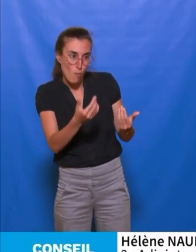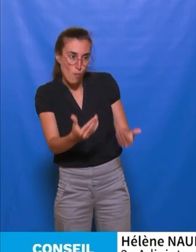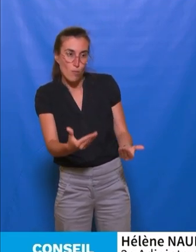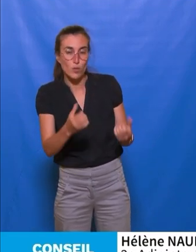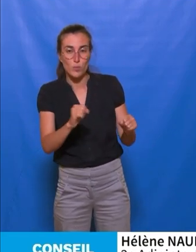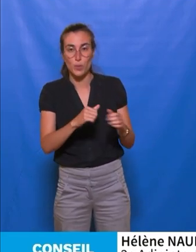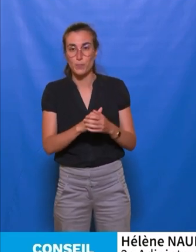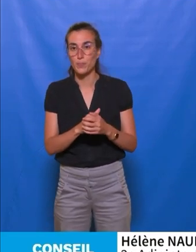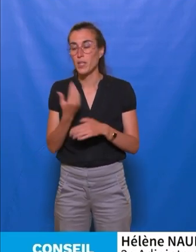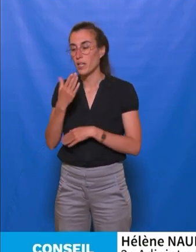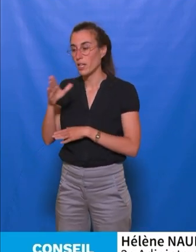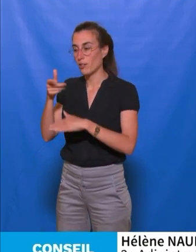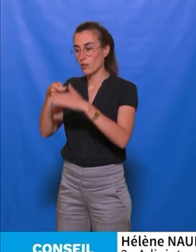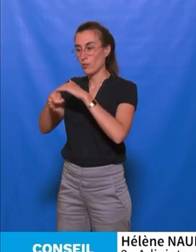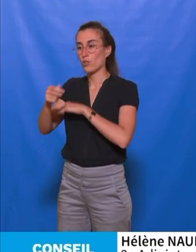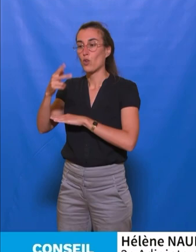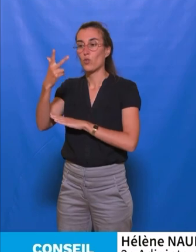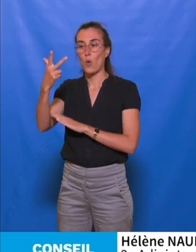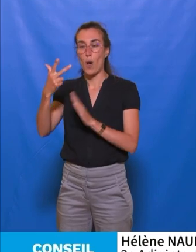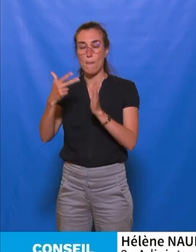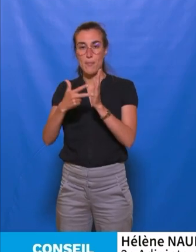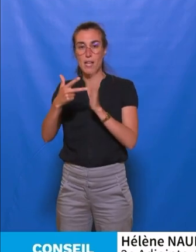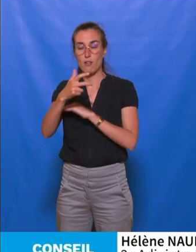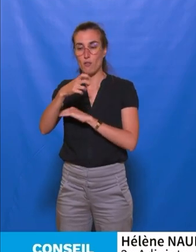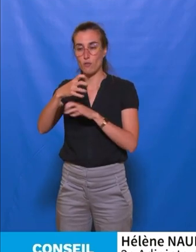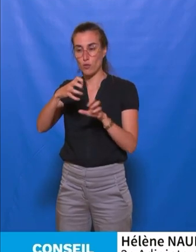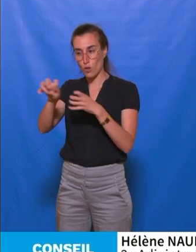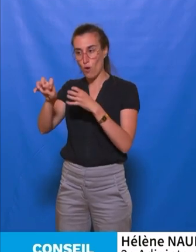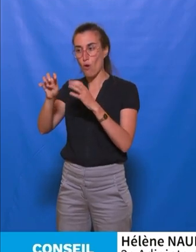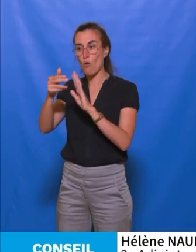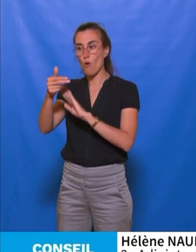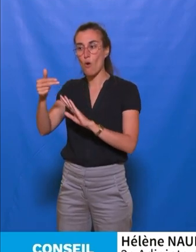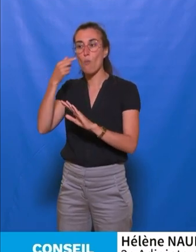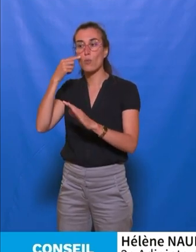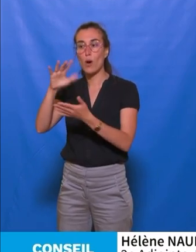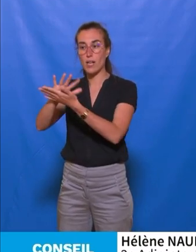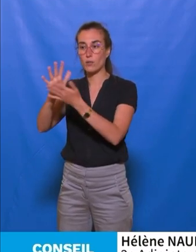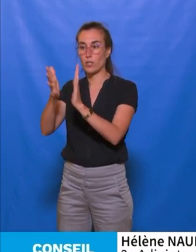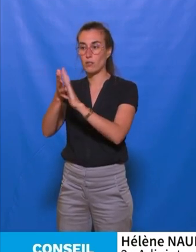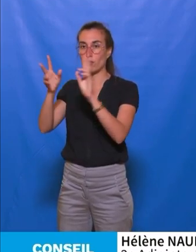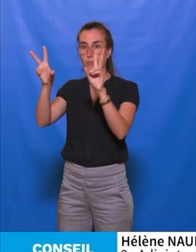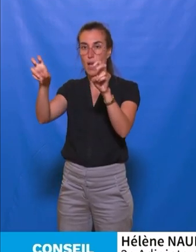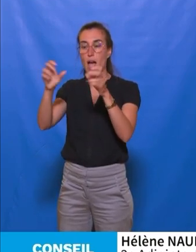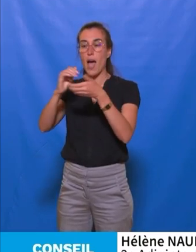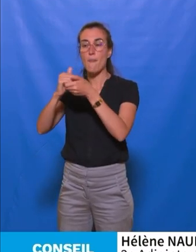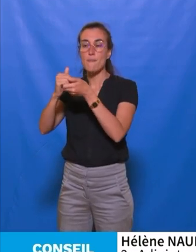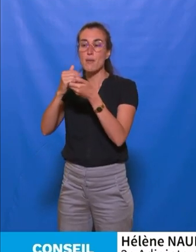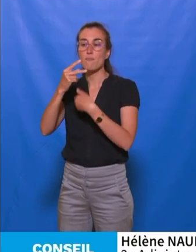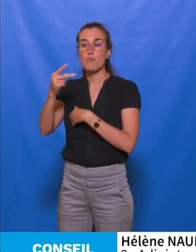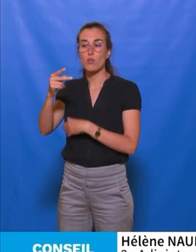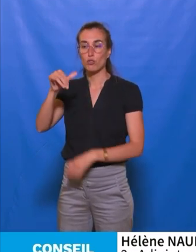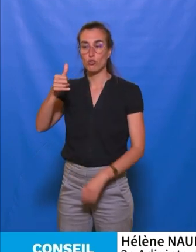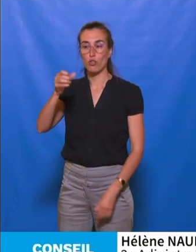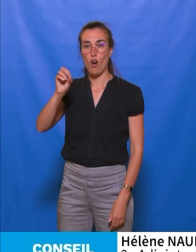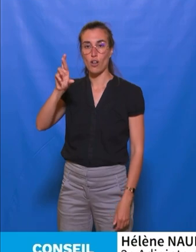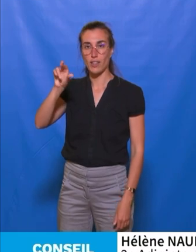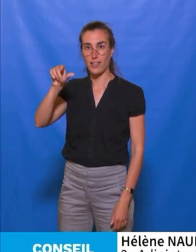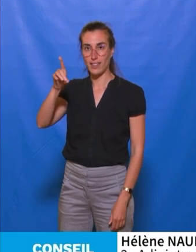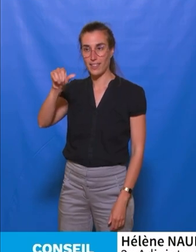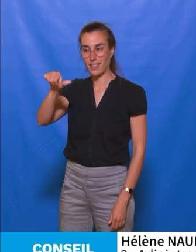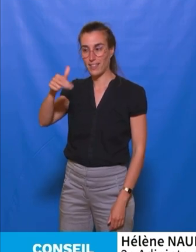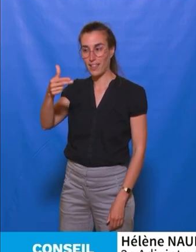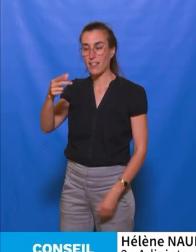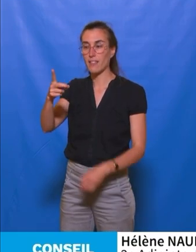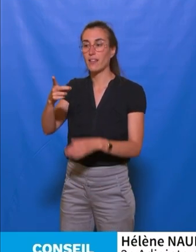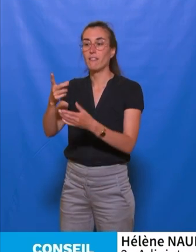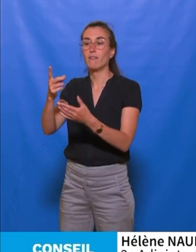de 3 900 € pour l'association Les Amis de Jordan au bénéfice du lieu d'accueil enfants-parents, le Nid